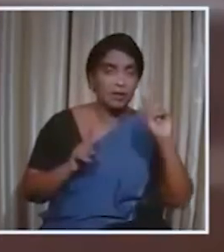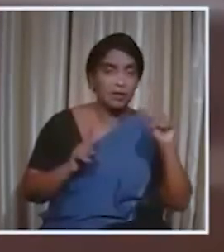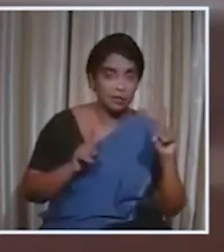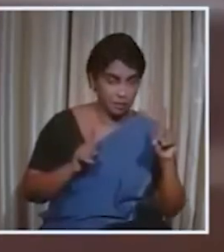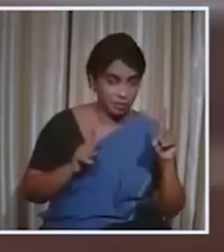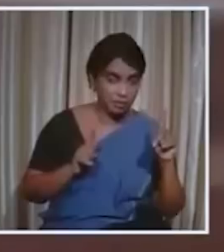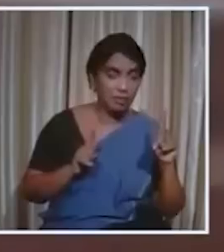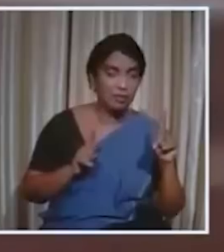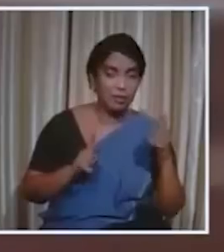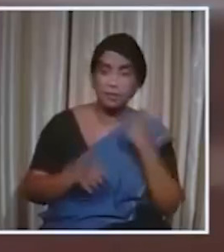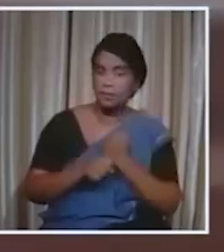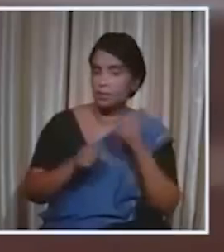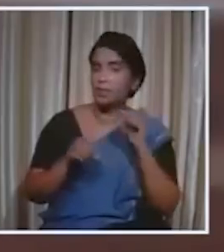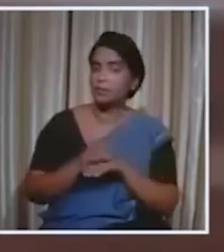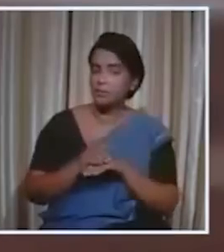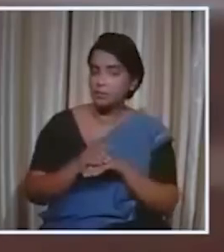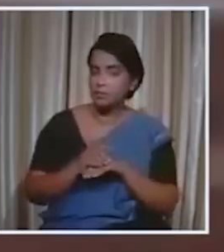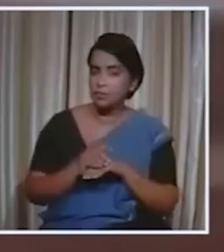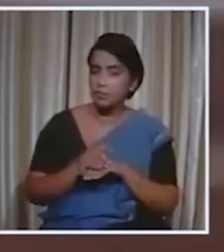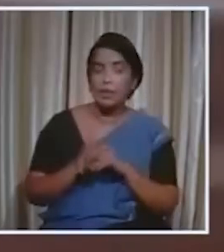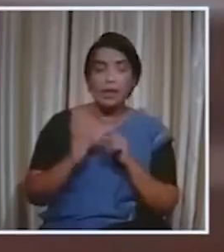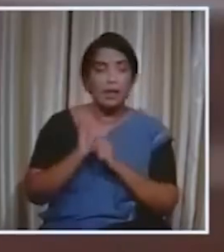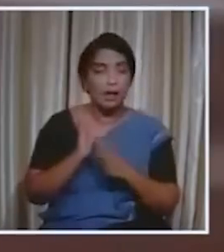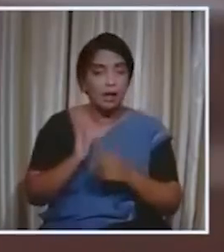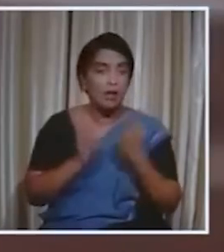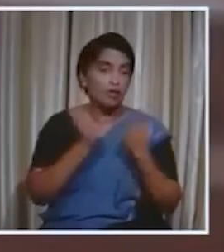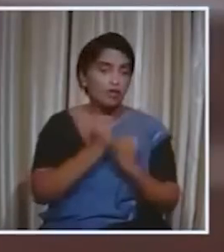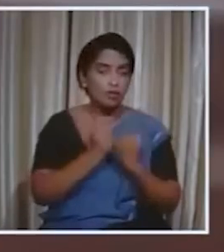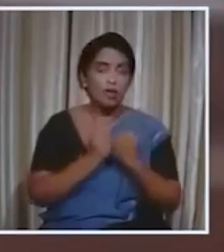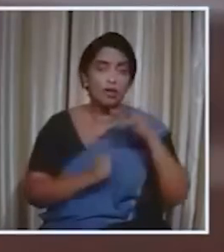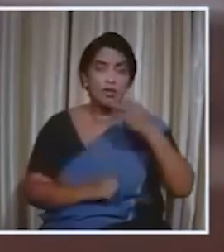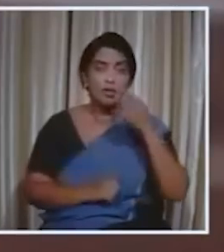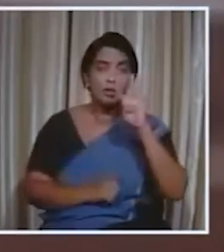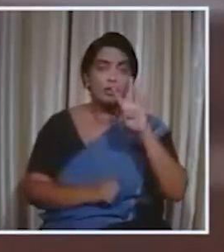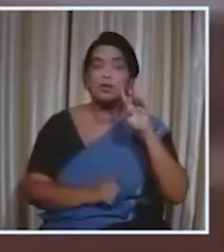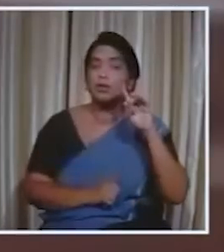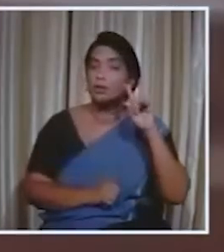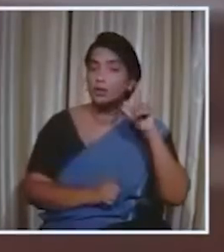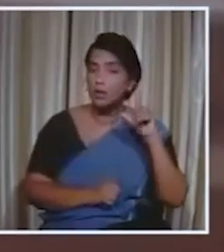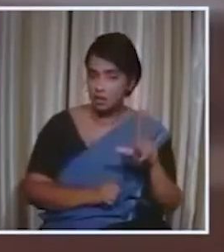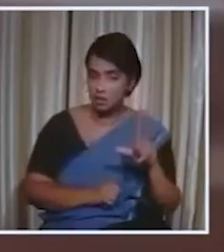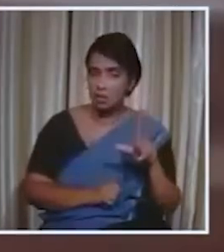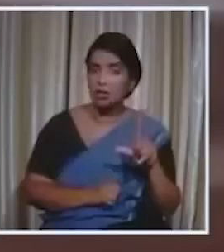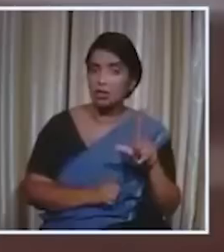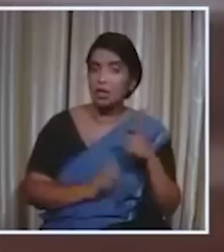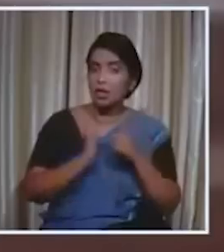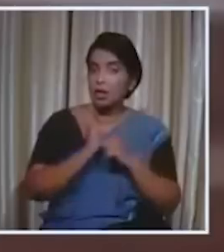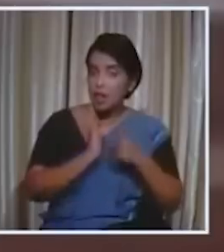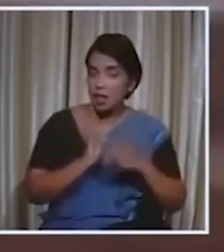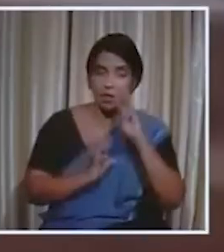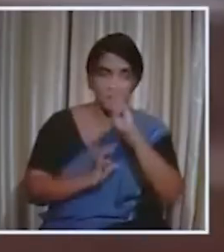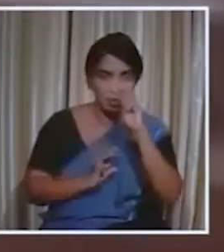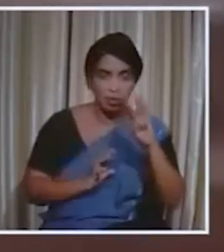අපේ මේ ආණ්ඩුව යටතේ ණය ආධාර යටතේ 347ක් ඒ කියන්නේ ණය 33ක්